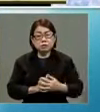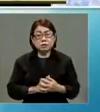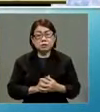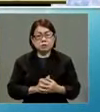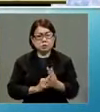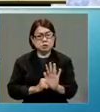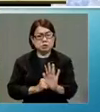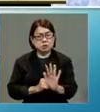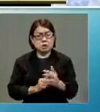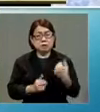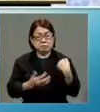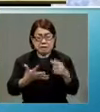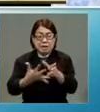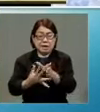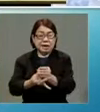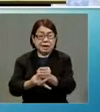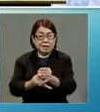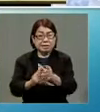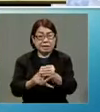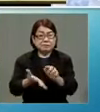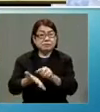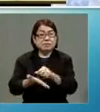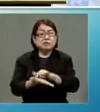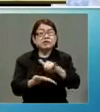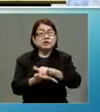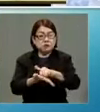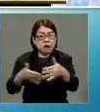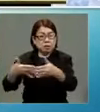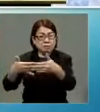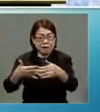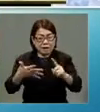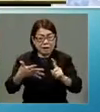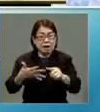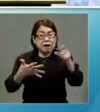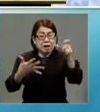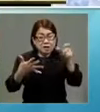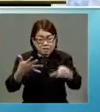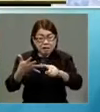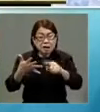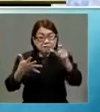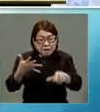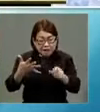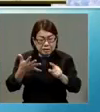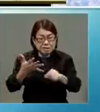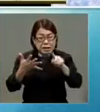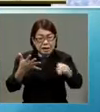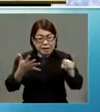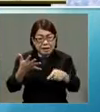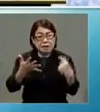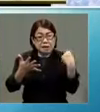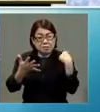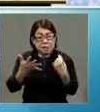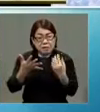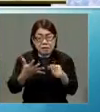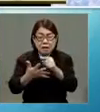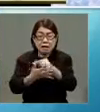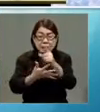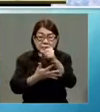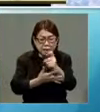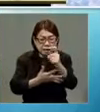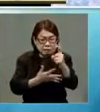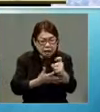เดี๋ยวนะ3คนอยู่ในนิวยอร์กอีก1คนอยู่ที่ฝรั่งเศสอีก1คนอยู่ที่อังกฤษและอย่างน้อย2คนก็เสียชีวิตด้วยอาการที่คล้าย